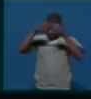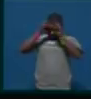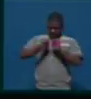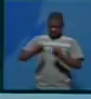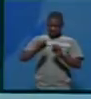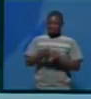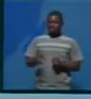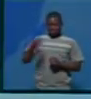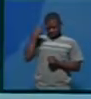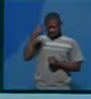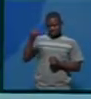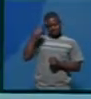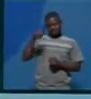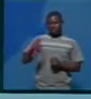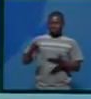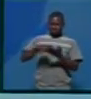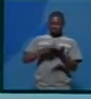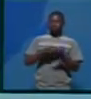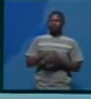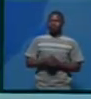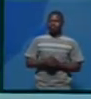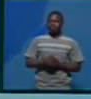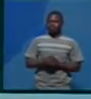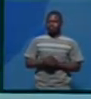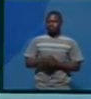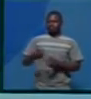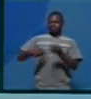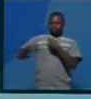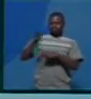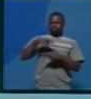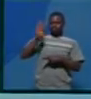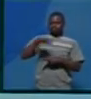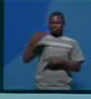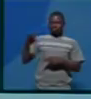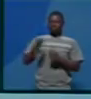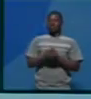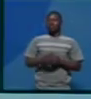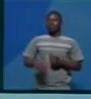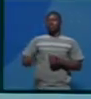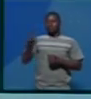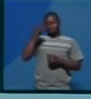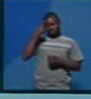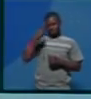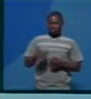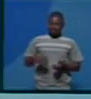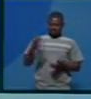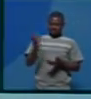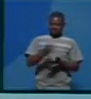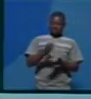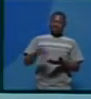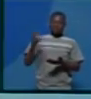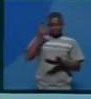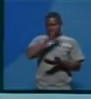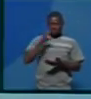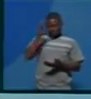situation. On revient au Burkina Faso où le gouvernement est en quête d'une stratégie nationale efficace